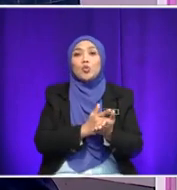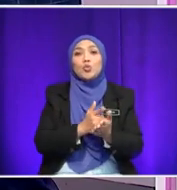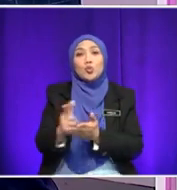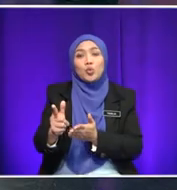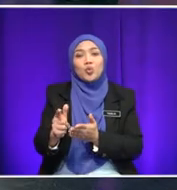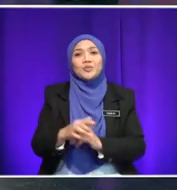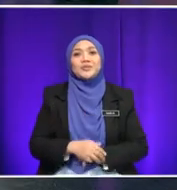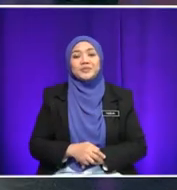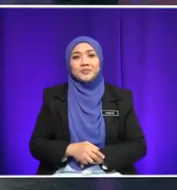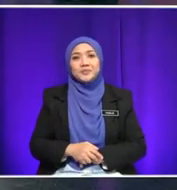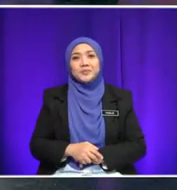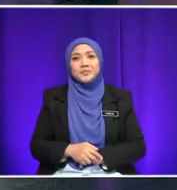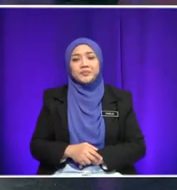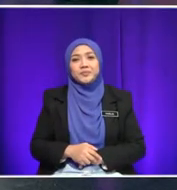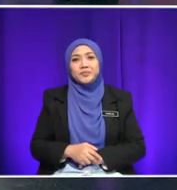baik